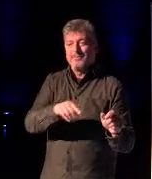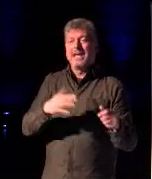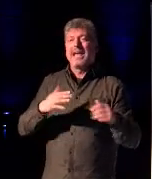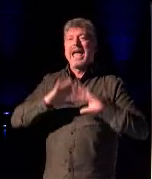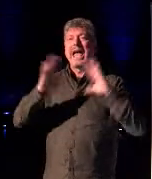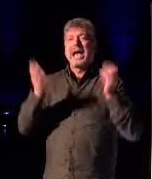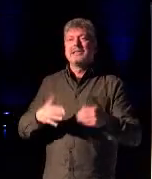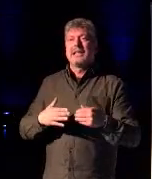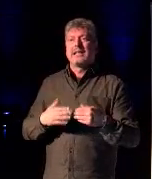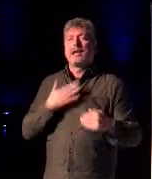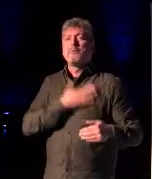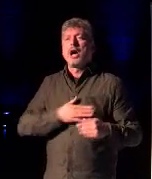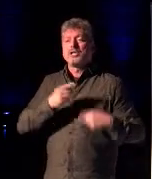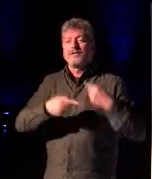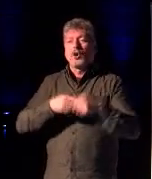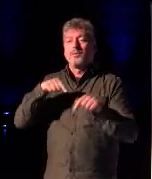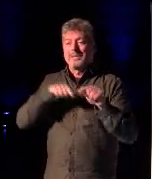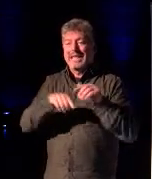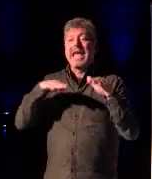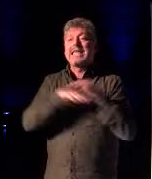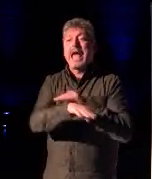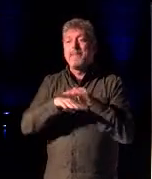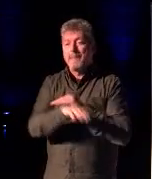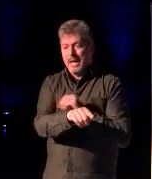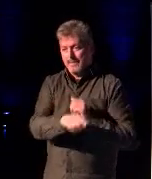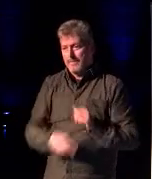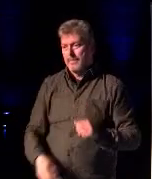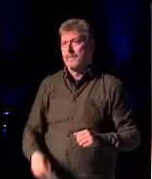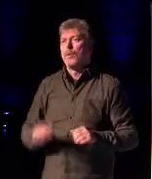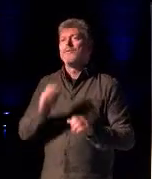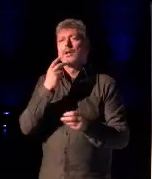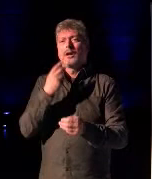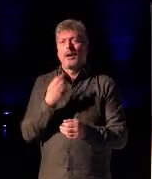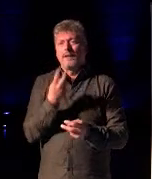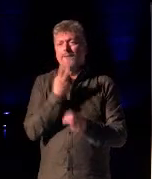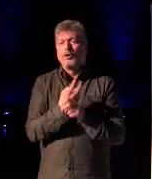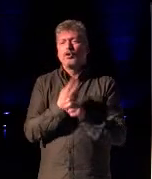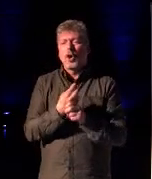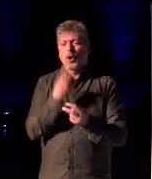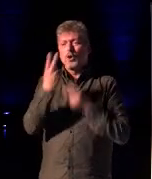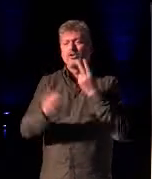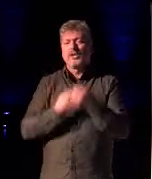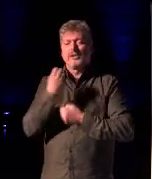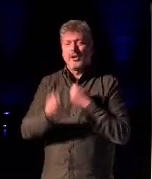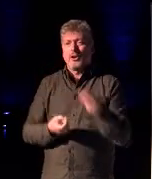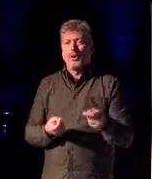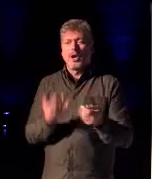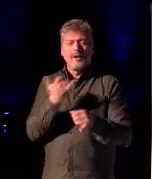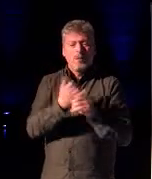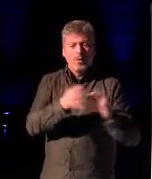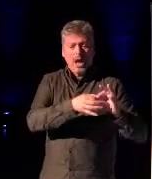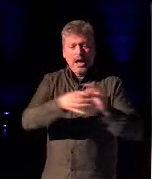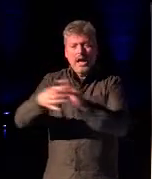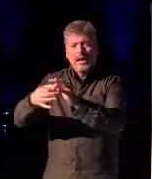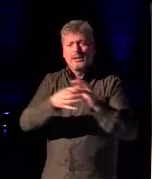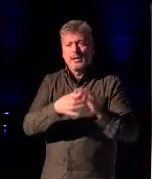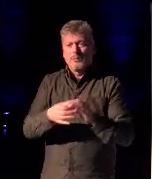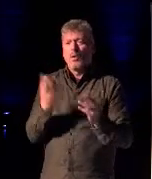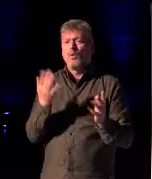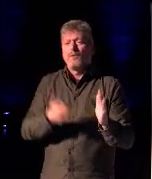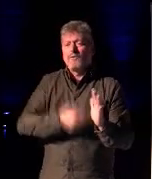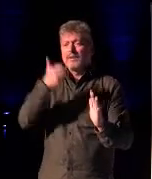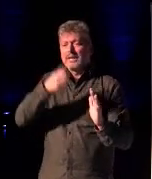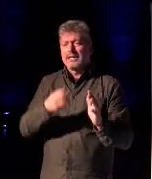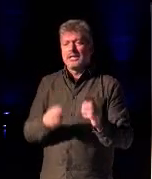skal forsøke å synliggjøre for dere hvordan dette henger sammen, og hvor betydningsfullt det at